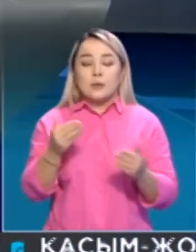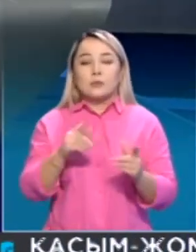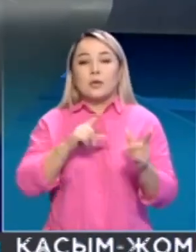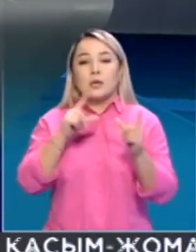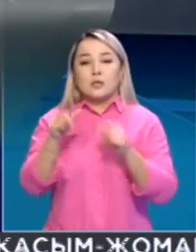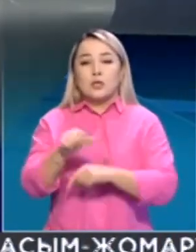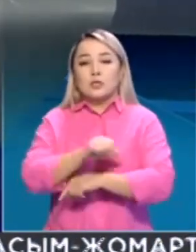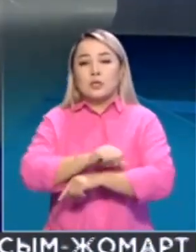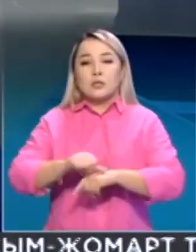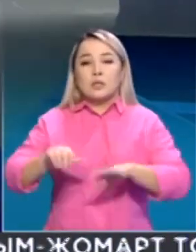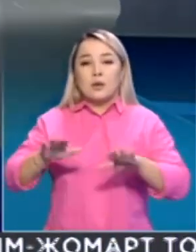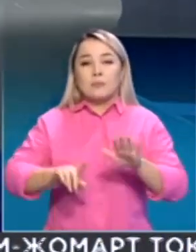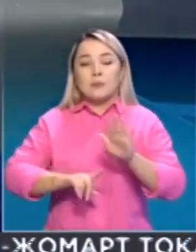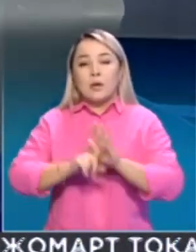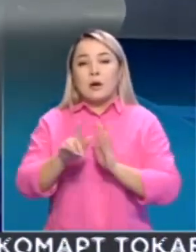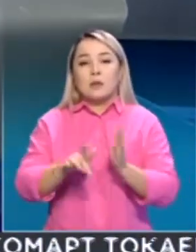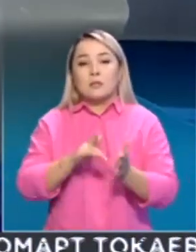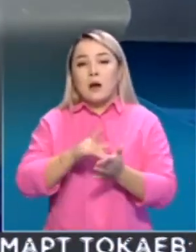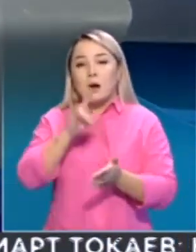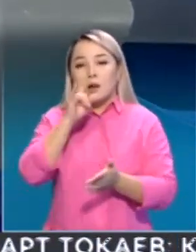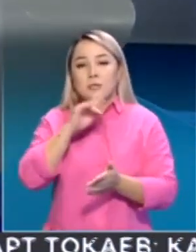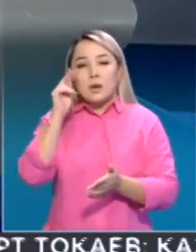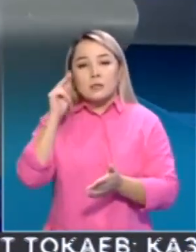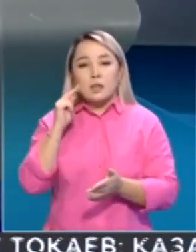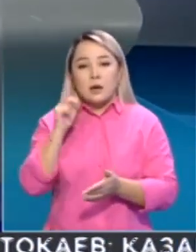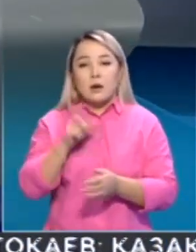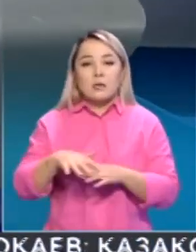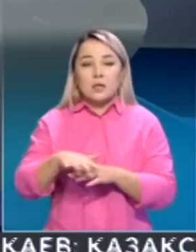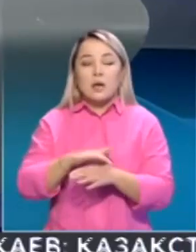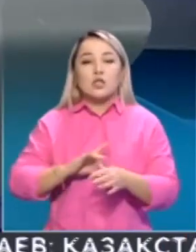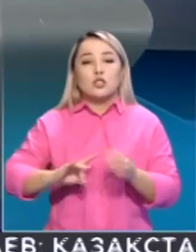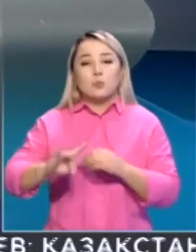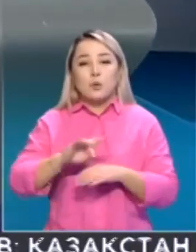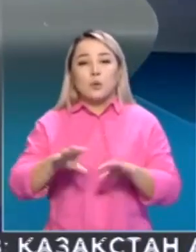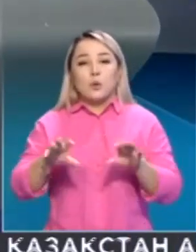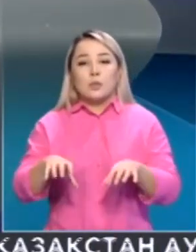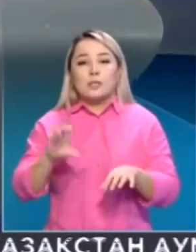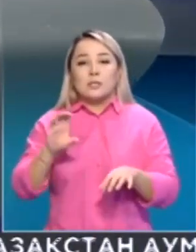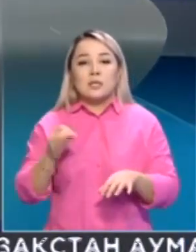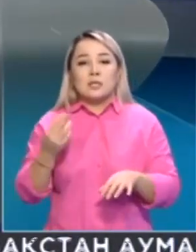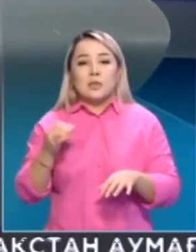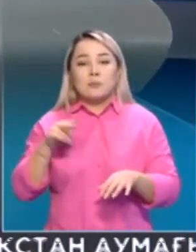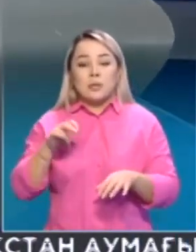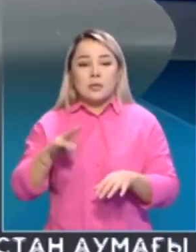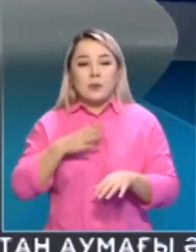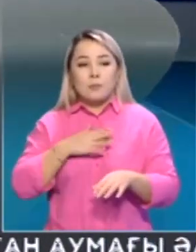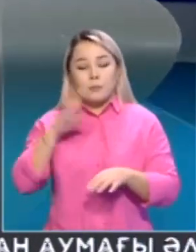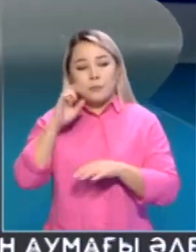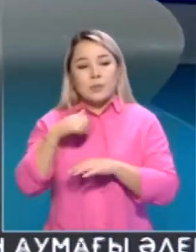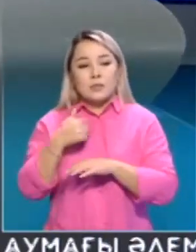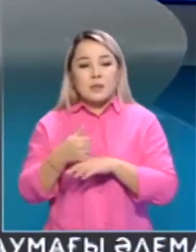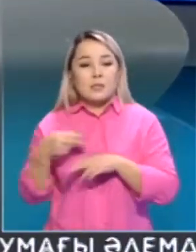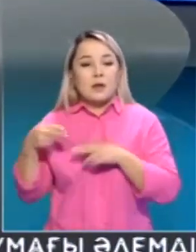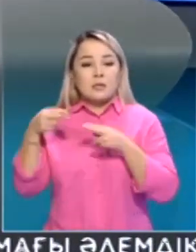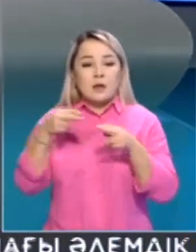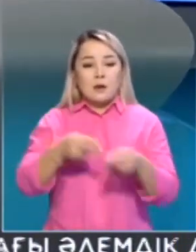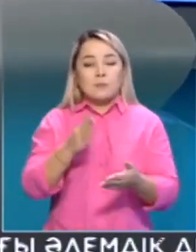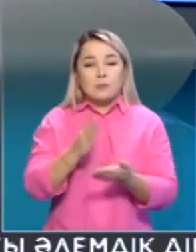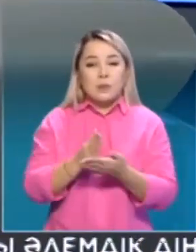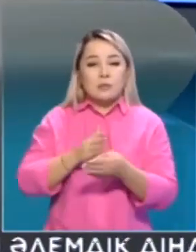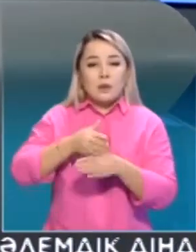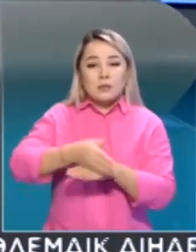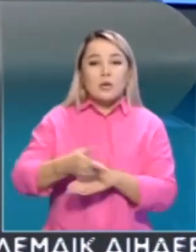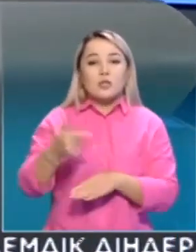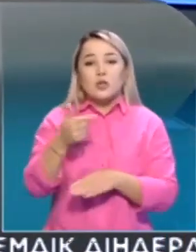сапарын Қазақ Сахарасынан бастайды. Яғни бүгін Қытай Халық Республикасының төрағасы Си Цзиньпин біздің елге мемлекеттік сапармен келеді.